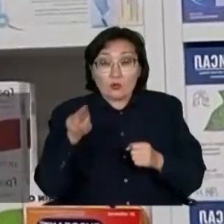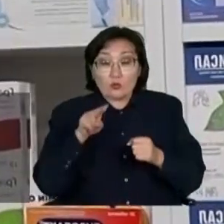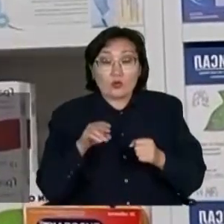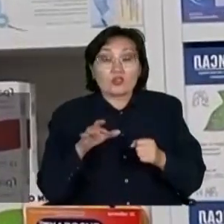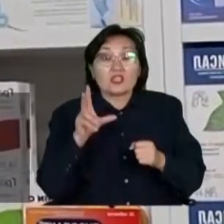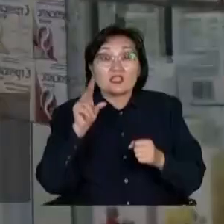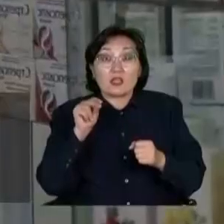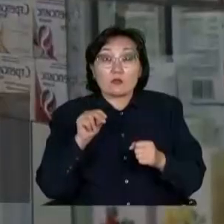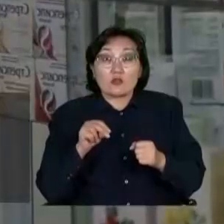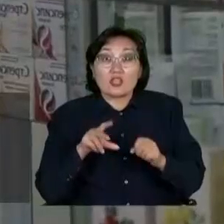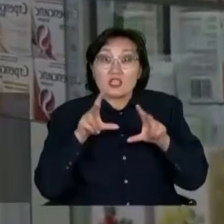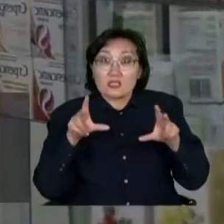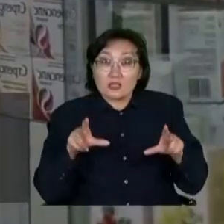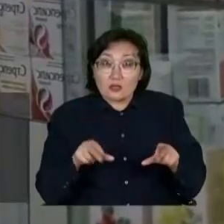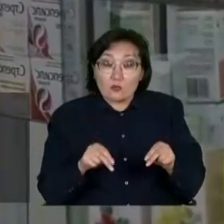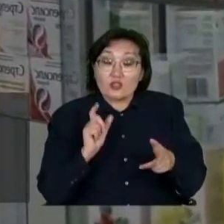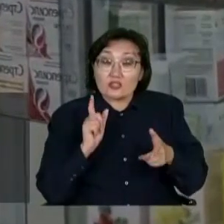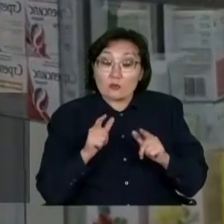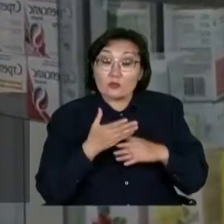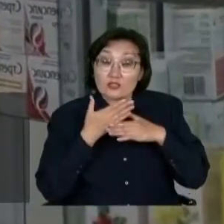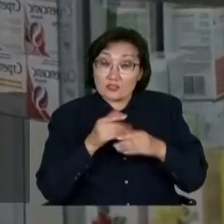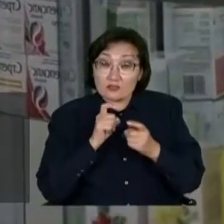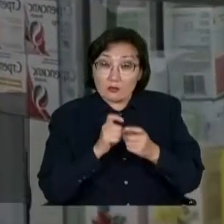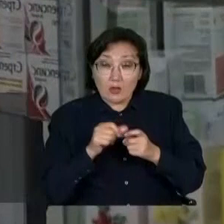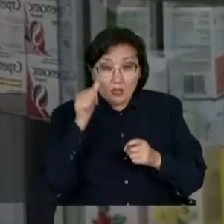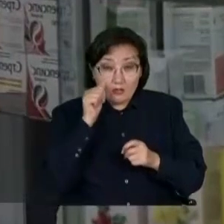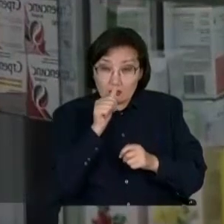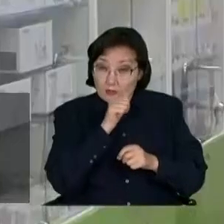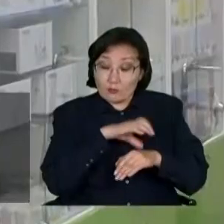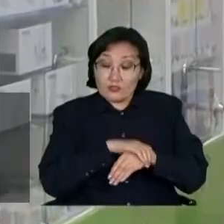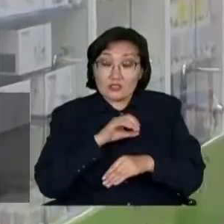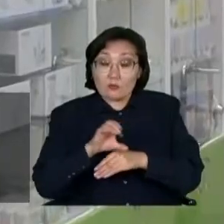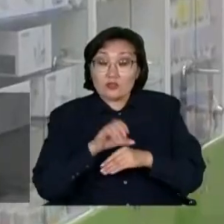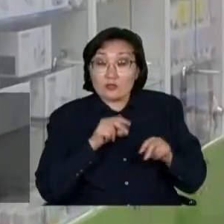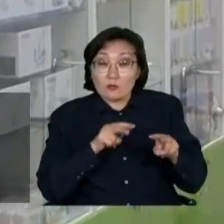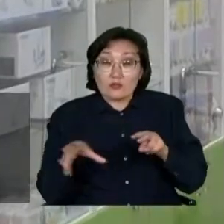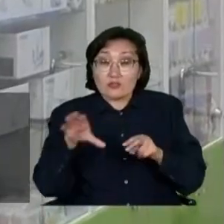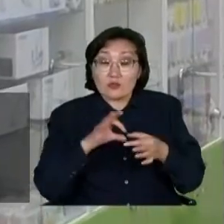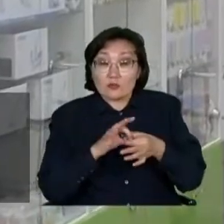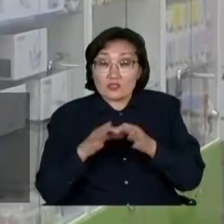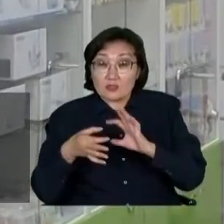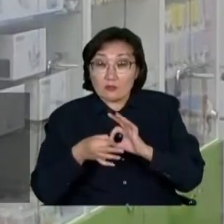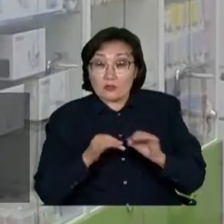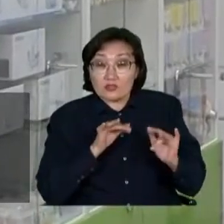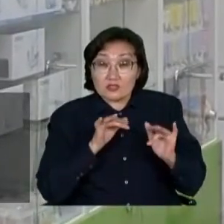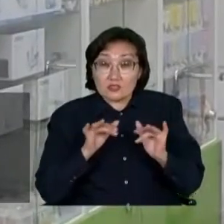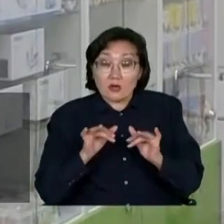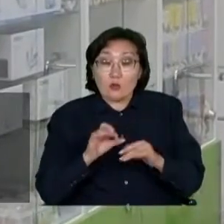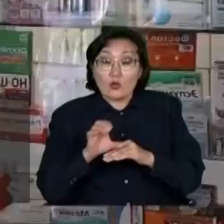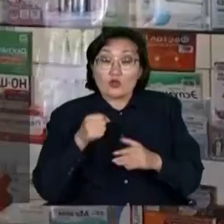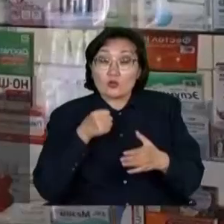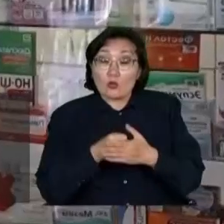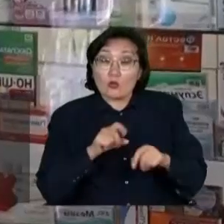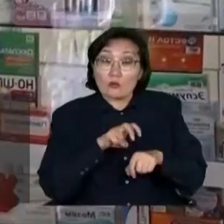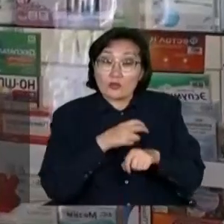Matrix, гарантирующий их подлинность. Это поможет бороться с контрафактной продукцией и отслеживать все цепочки движения медикаментов от производителя до